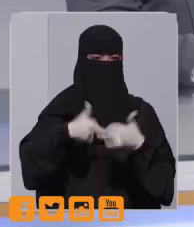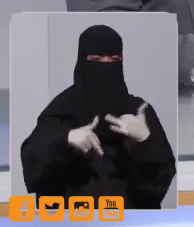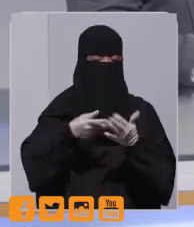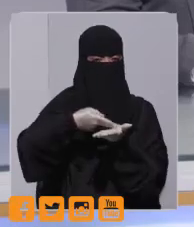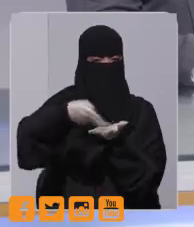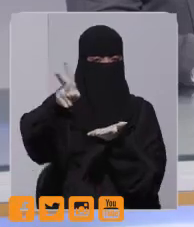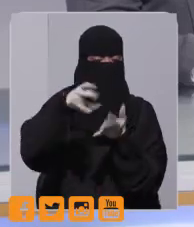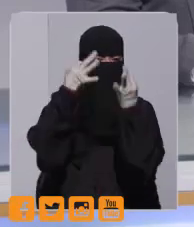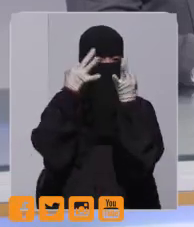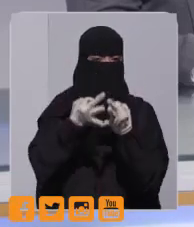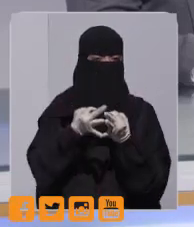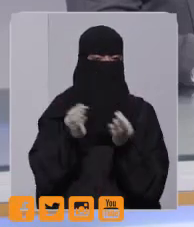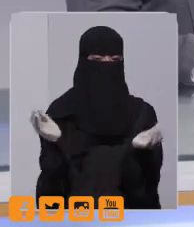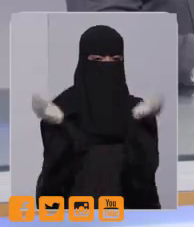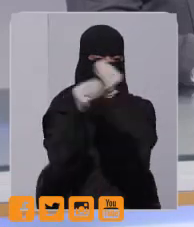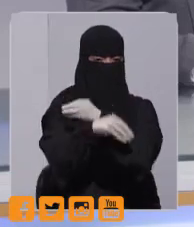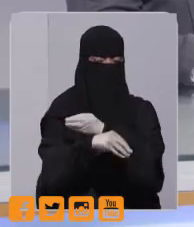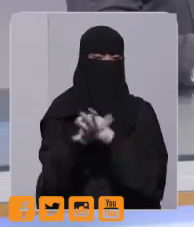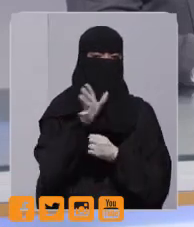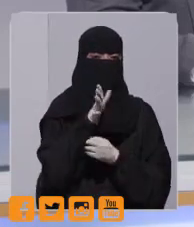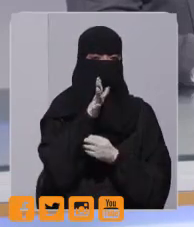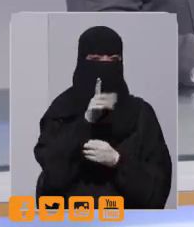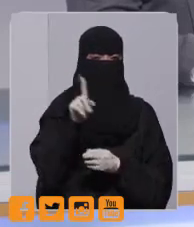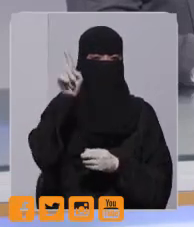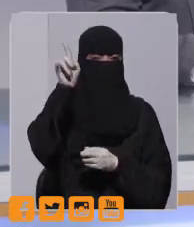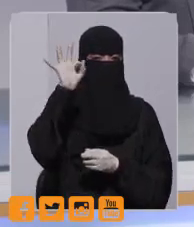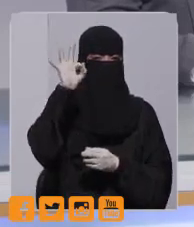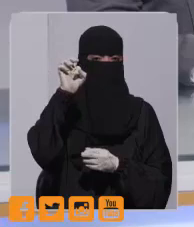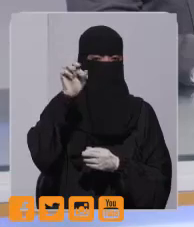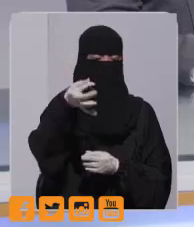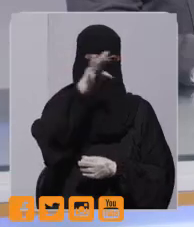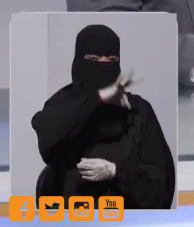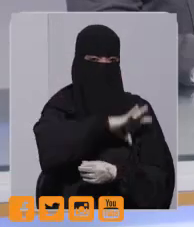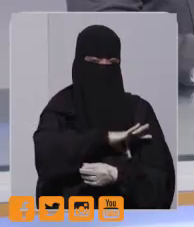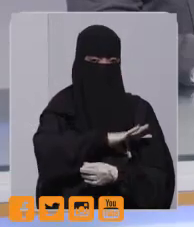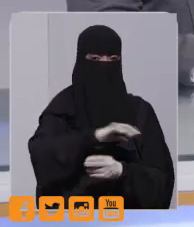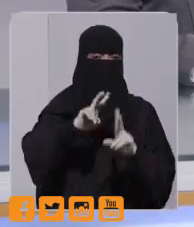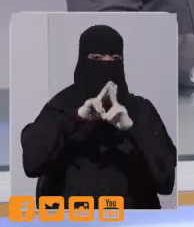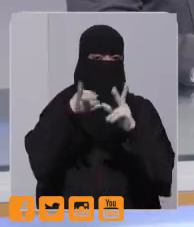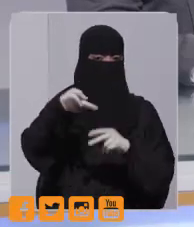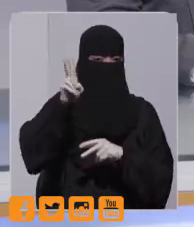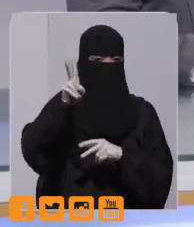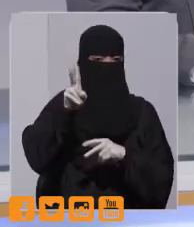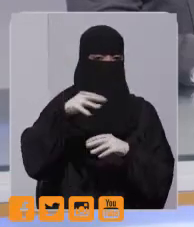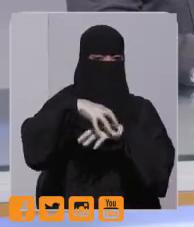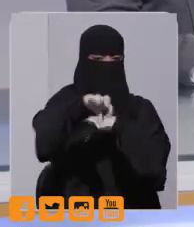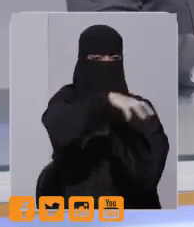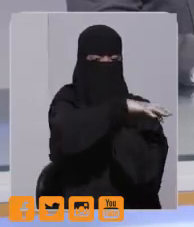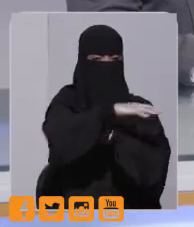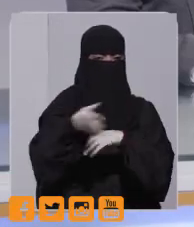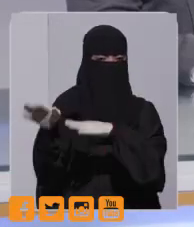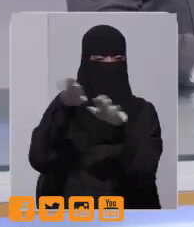الاصلي والمتنقل لاكثر من 31 الف مستفيد في اثنتي عشره مديريه